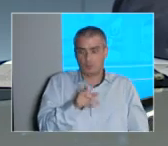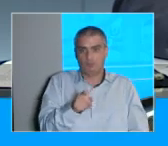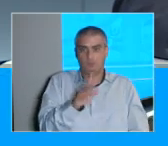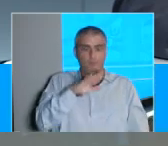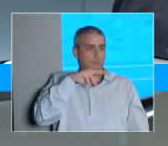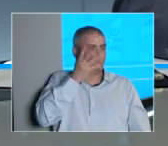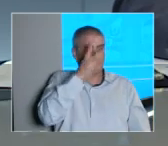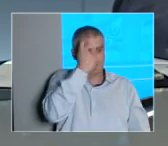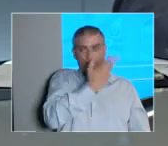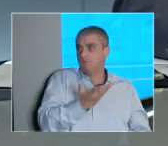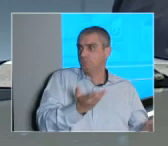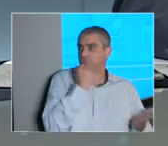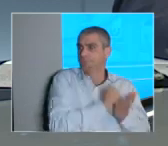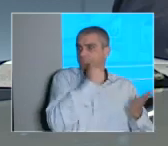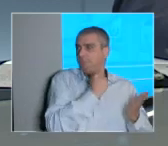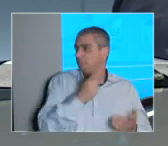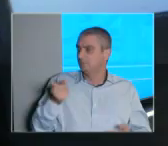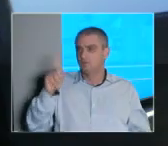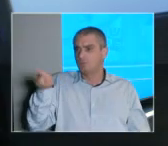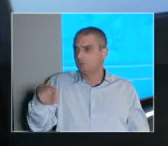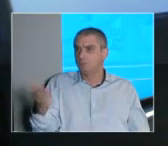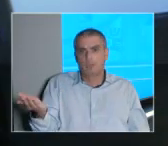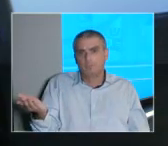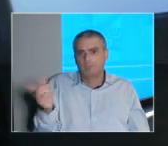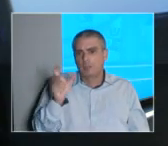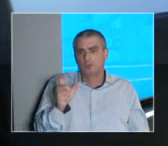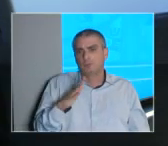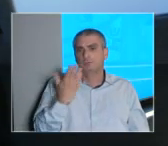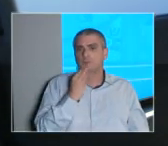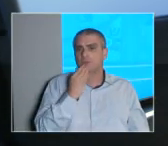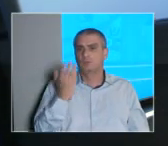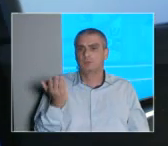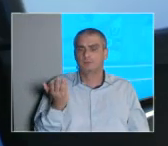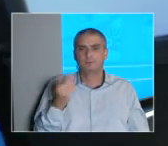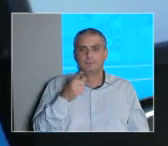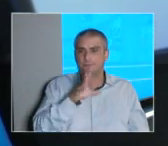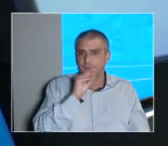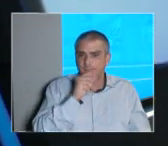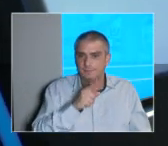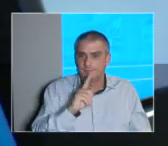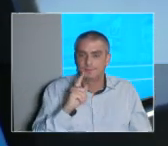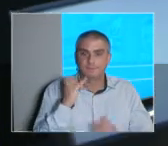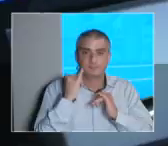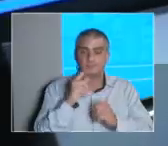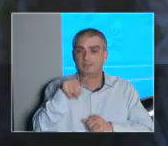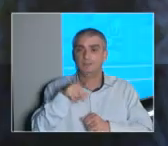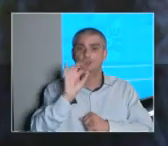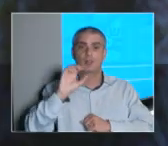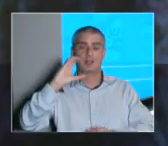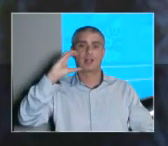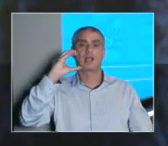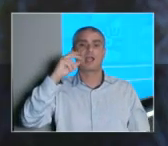בצד הערבי מאושרים, לעומת זאת פוסלים על הסף אנשים בצד היהודי. אתה מדבר עם מי שהביא לפסילתו של